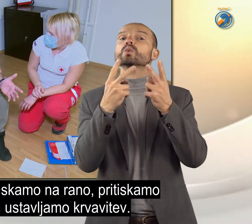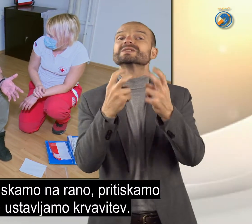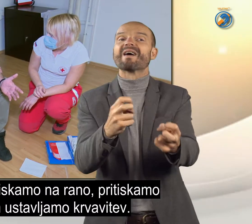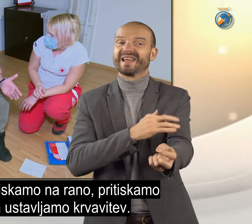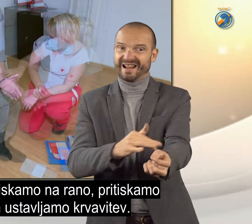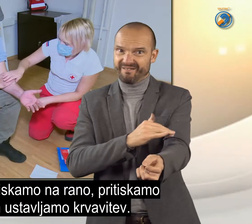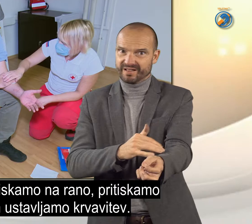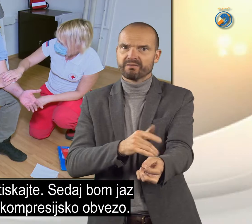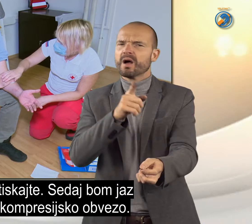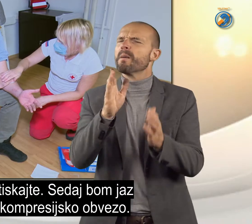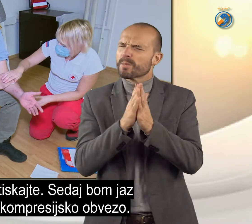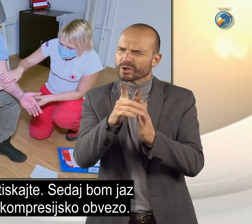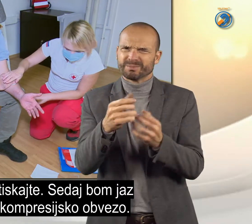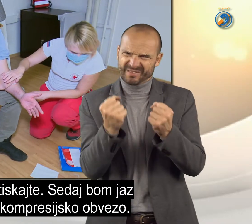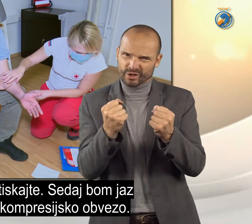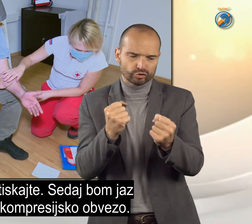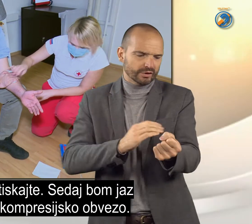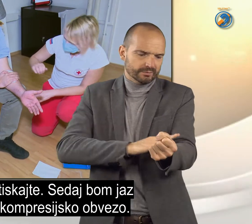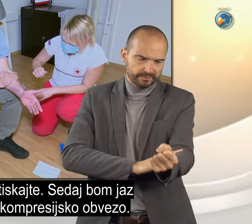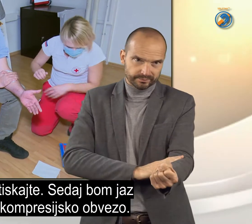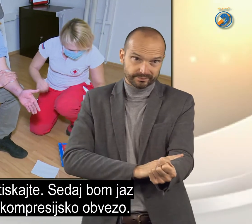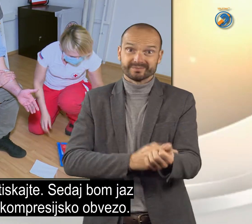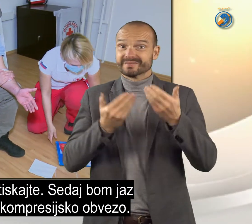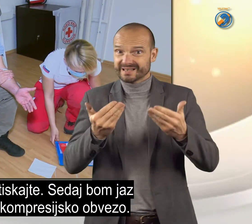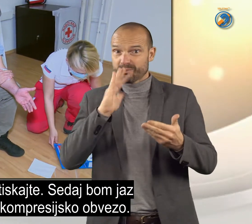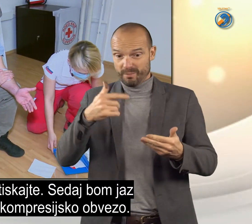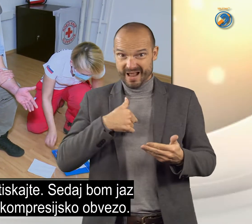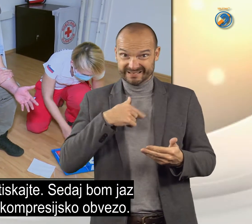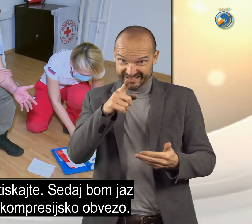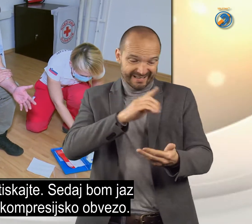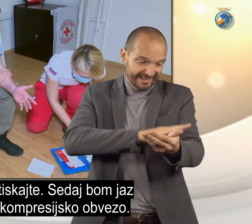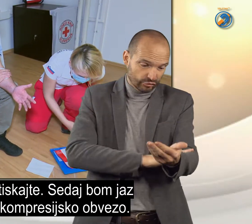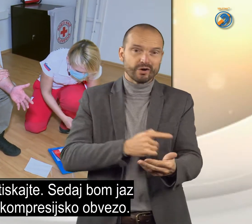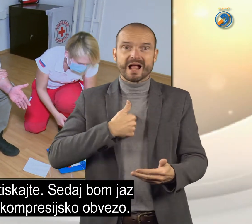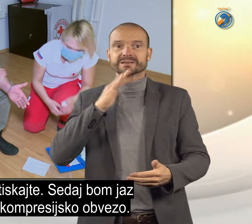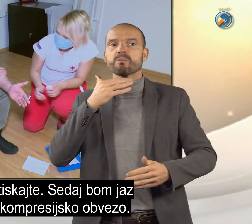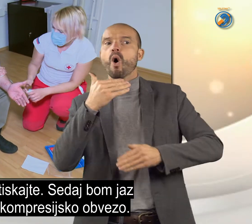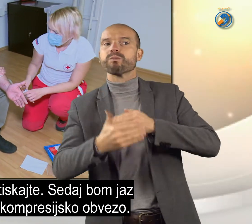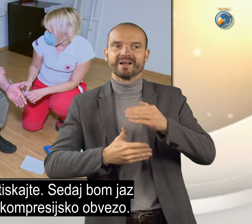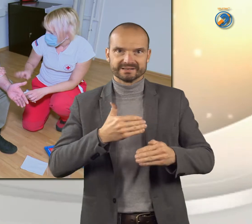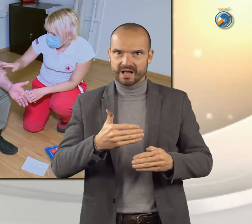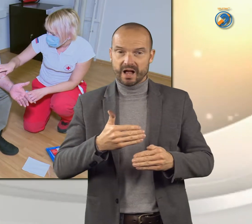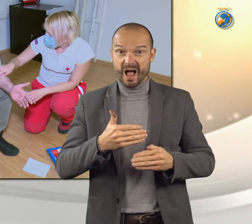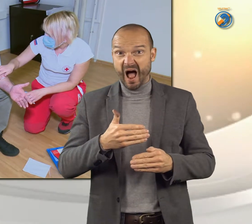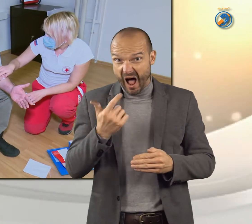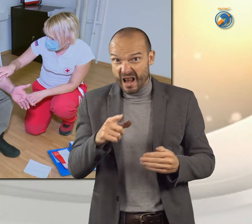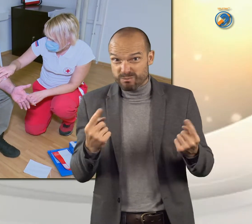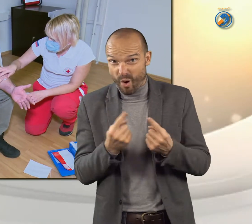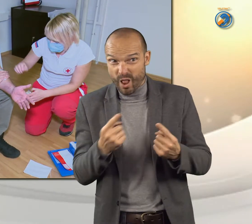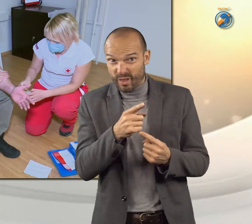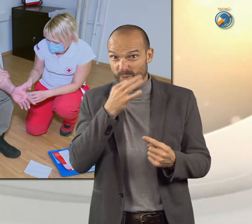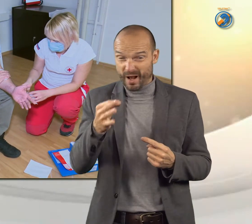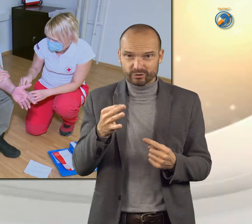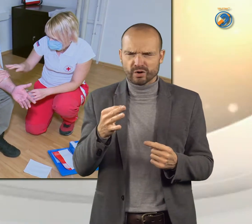ustavljamo krvavitev. Vi kar stiskite, ja? Zdaj bom pa jaz naredila kompresijsko obvezo, ja? Ne, zdaj ne bo več bolelo,